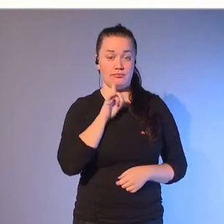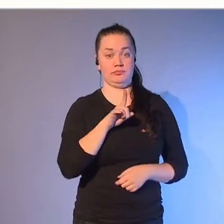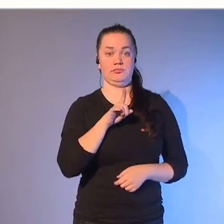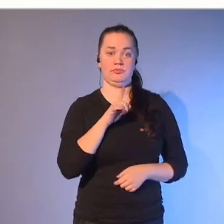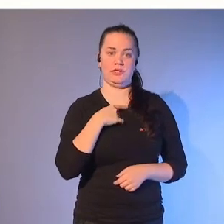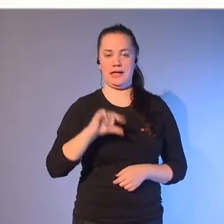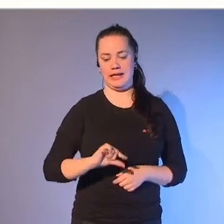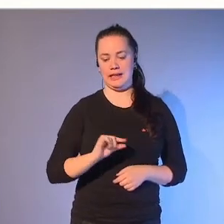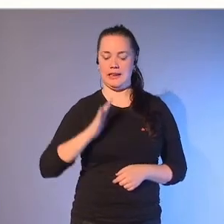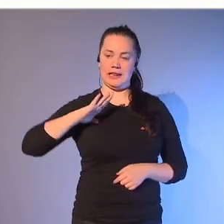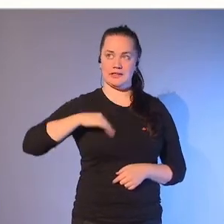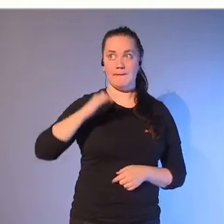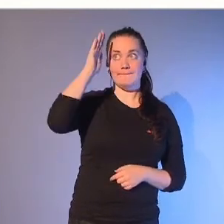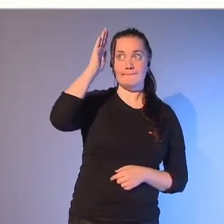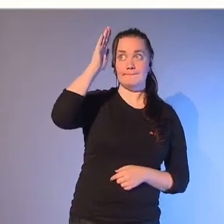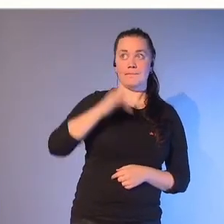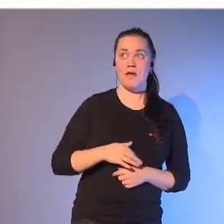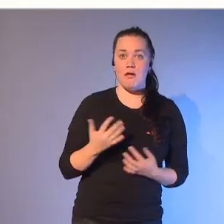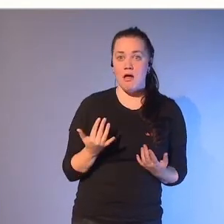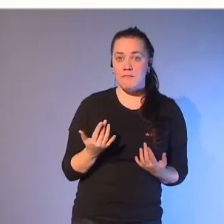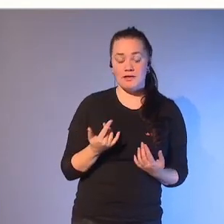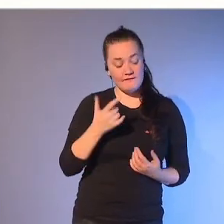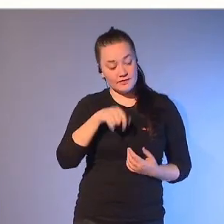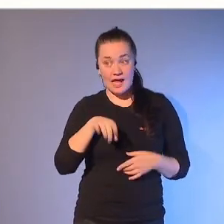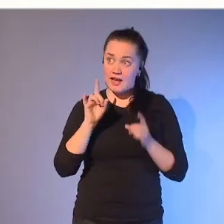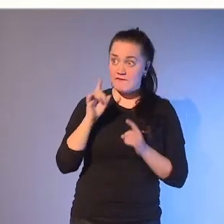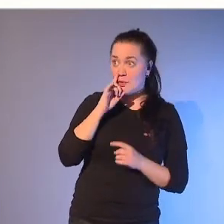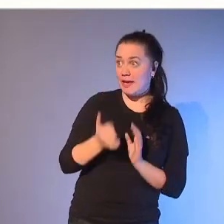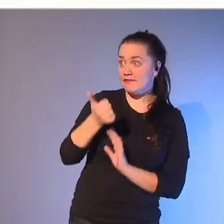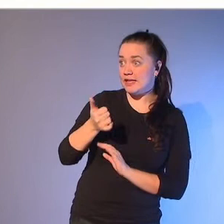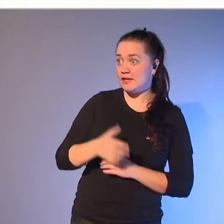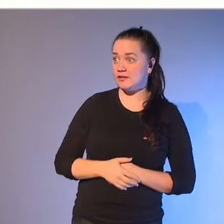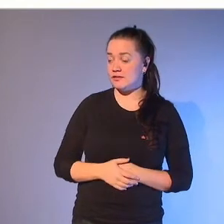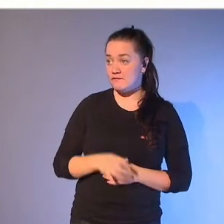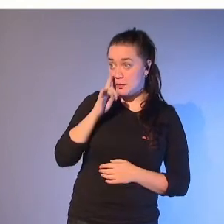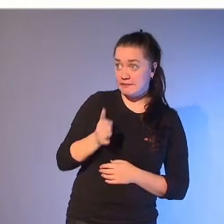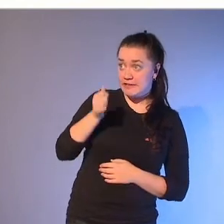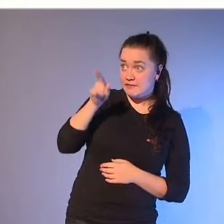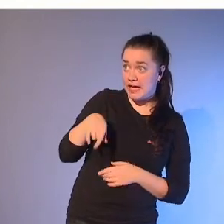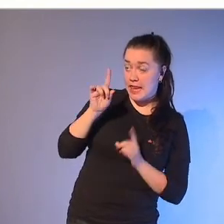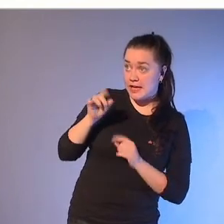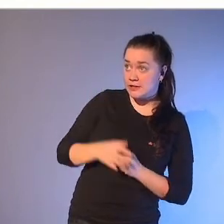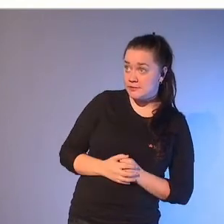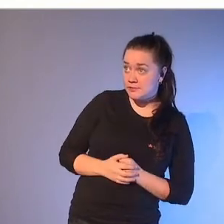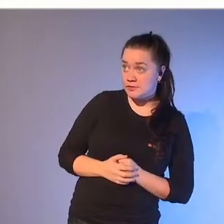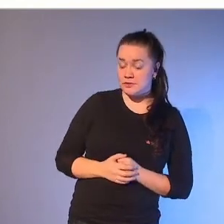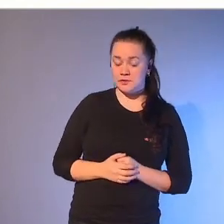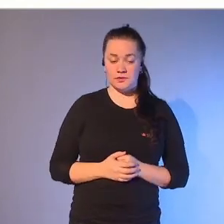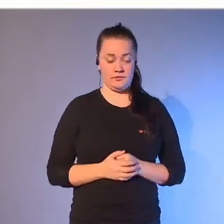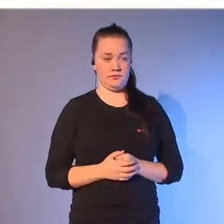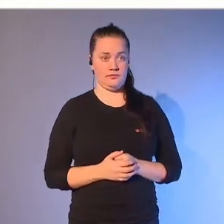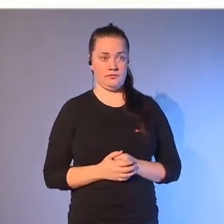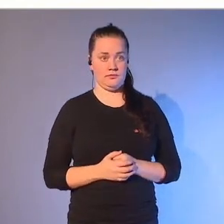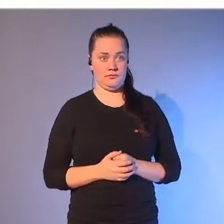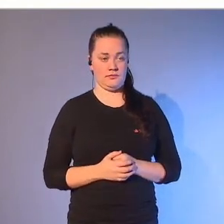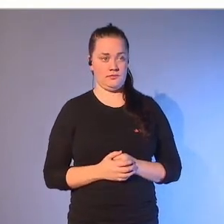en liten som rekker opp hånda. Og så spør jeg, ja, men innenfor deg da, læreren? Hva er viktigste verdien i livet for deg? Og kommer helt